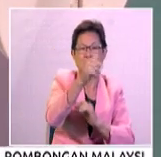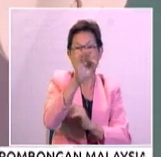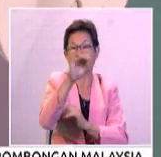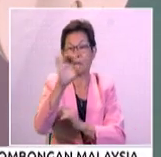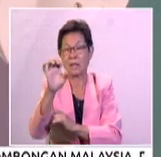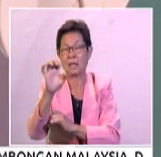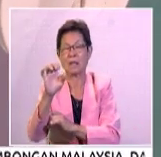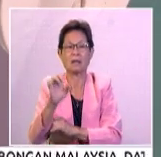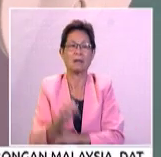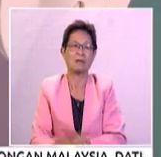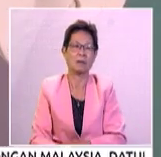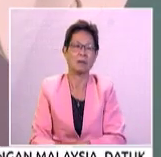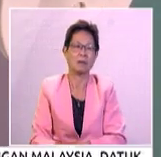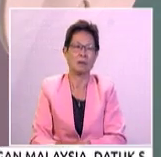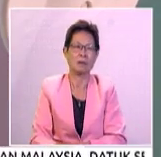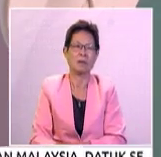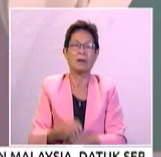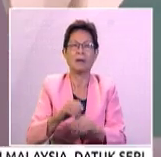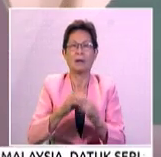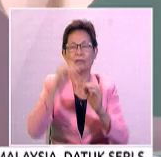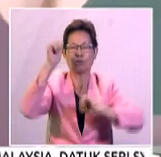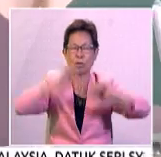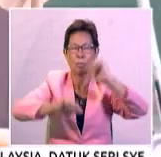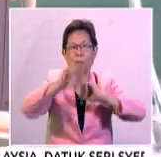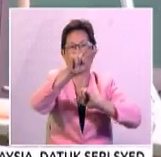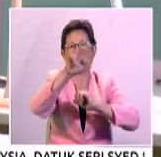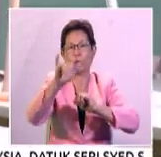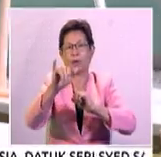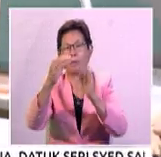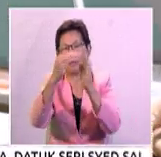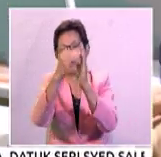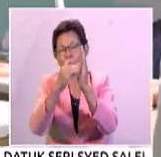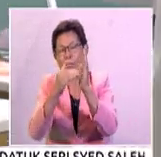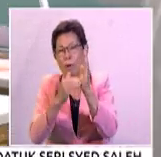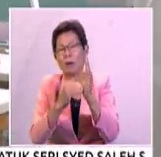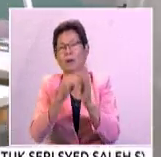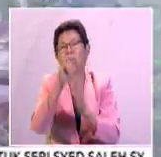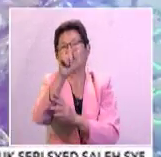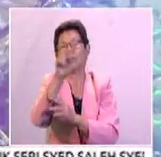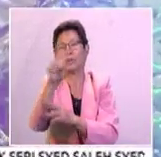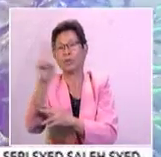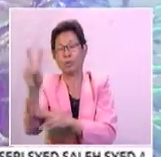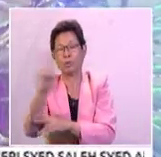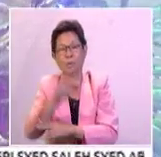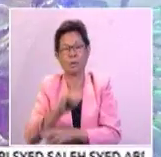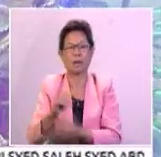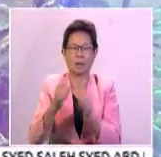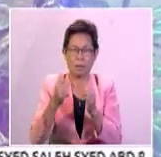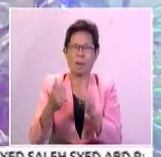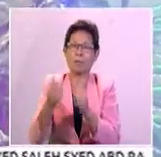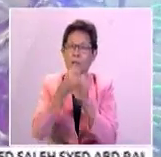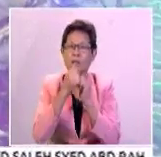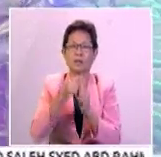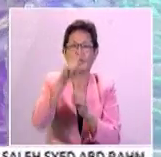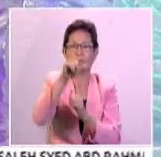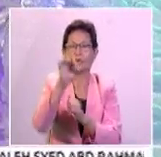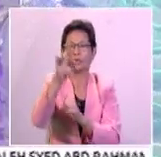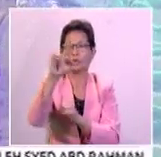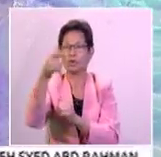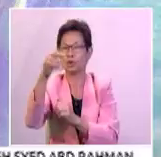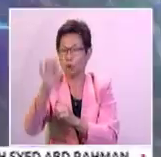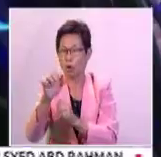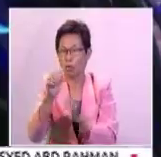Naswib. Drama 26 episod itu telah bersiaran di TV2 dan turut dibintangi oleh George Andre Fayyaz, Bego